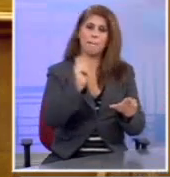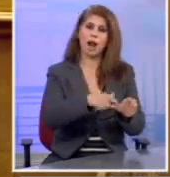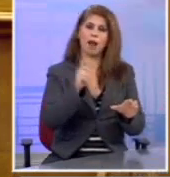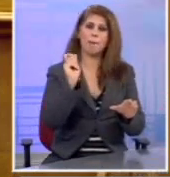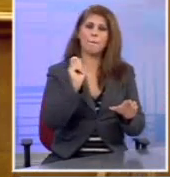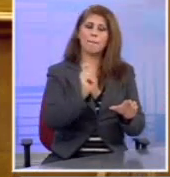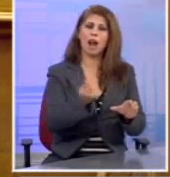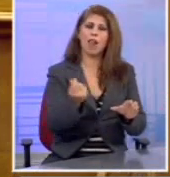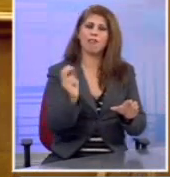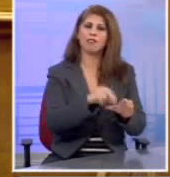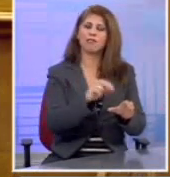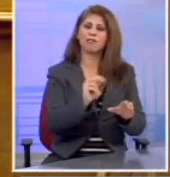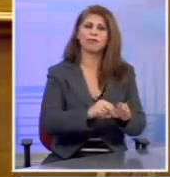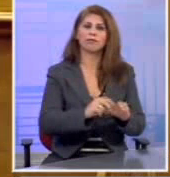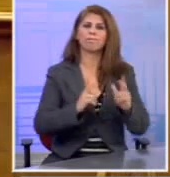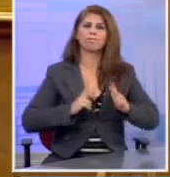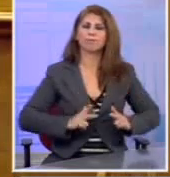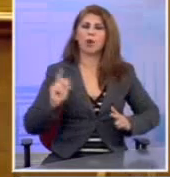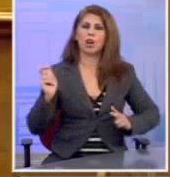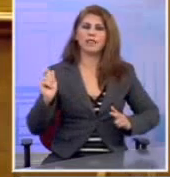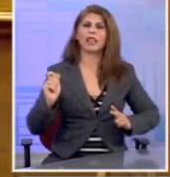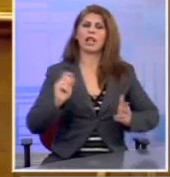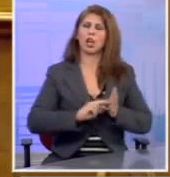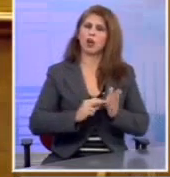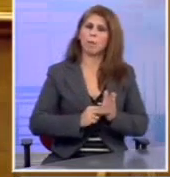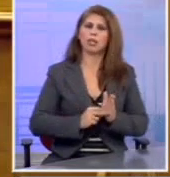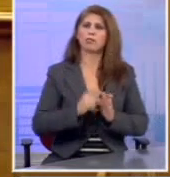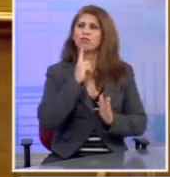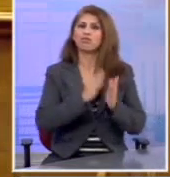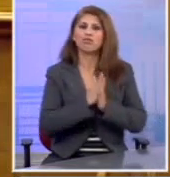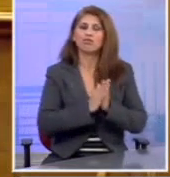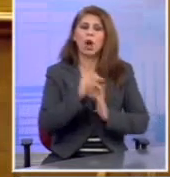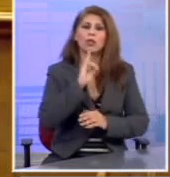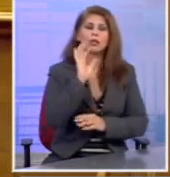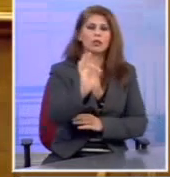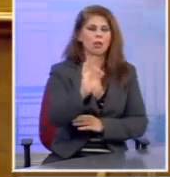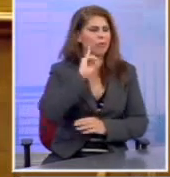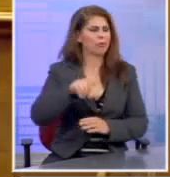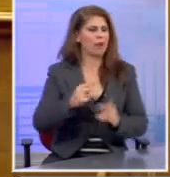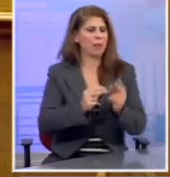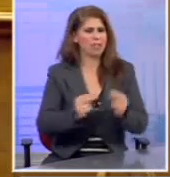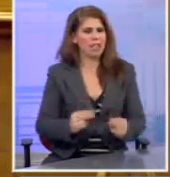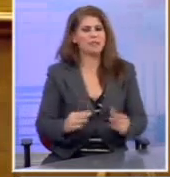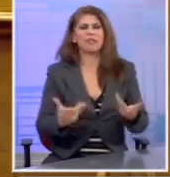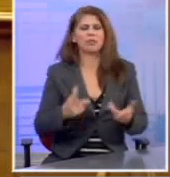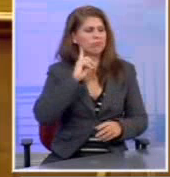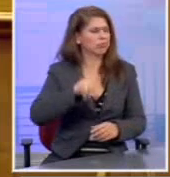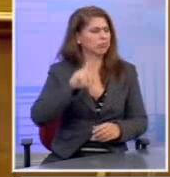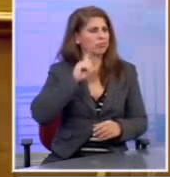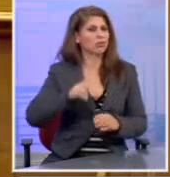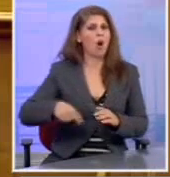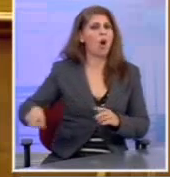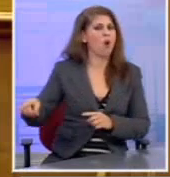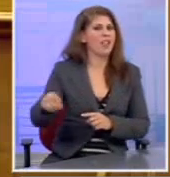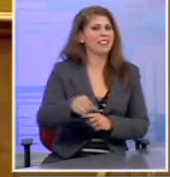πολιτικές, κομματικές και πελατειακές επιδιώξεις, αδιαφορώντας για τις συνέπειες των πράξεων που αφορούσαν όμως